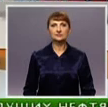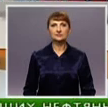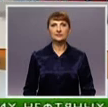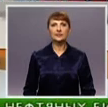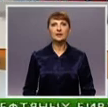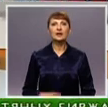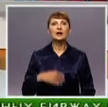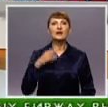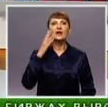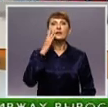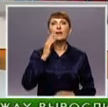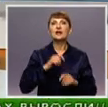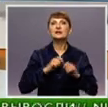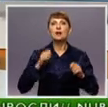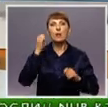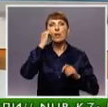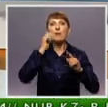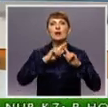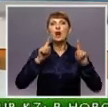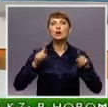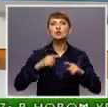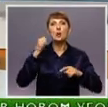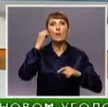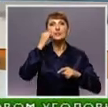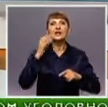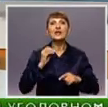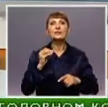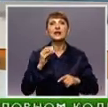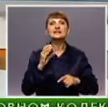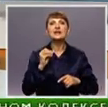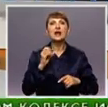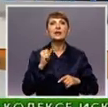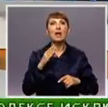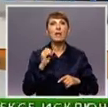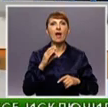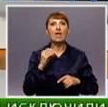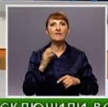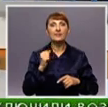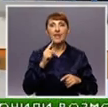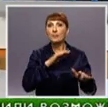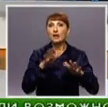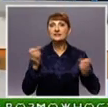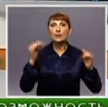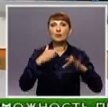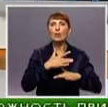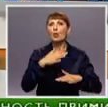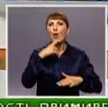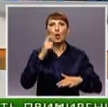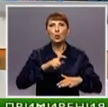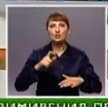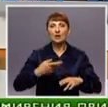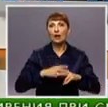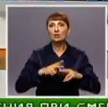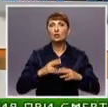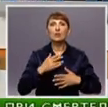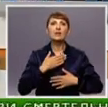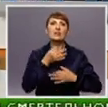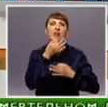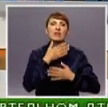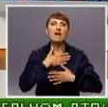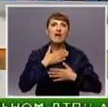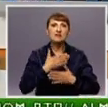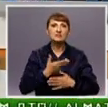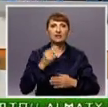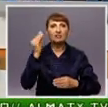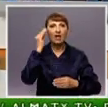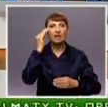Продолжаем выпуск. В Алматы открыли мемориальную доску памяти Ермека Серкибаева. Мероприятие собрало сотни людей, которые преклоняются перед